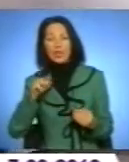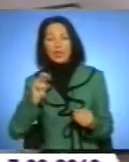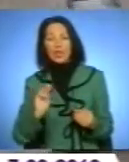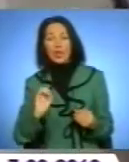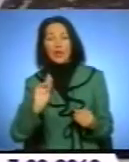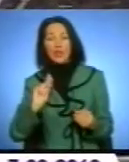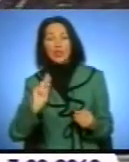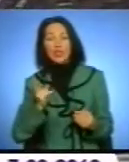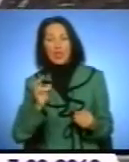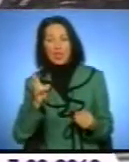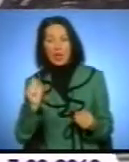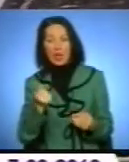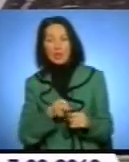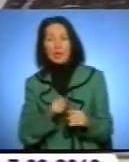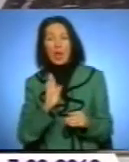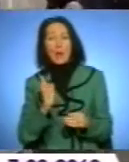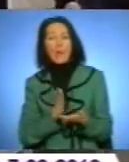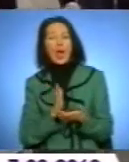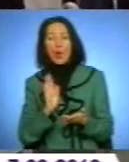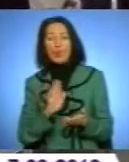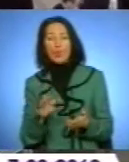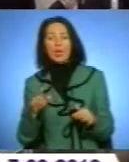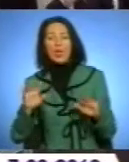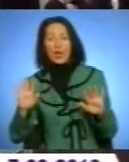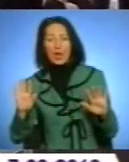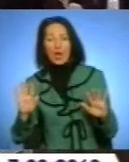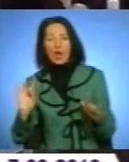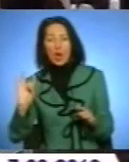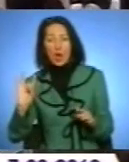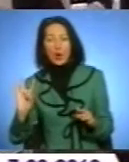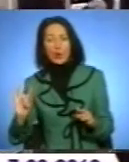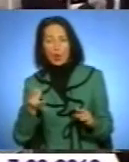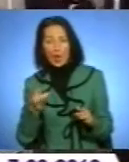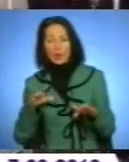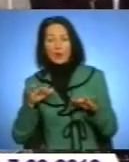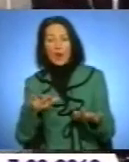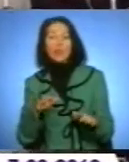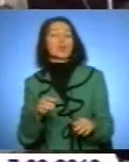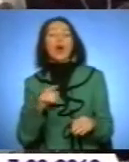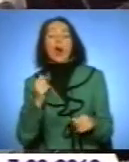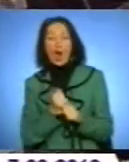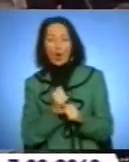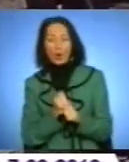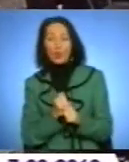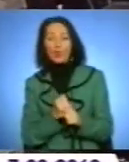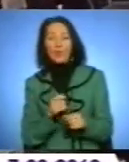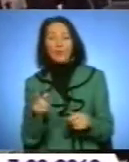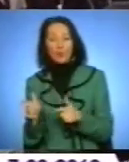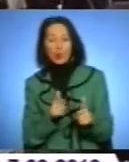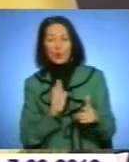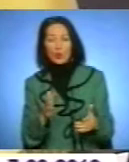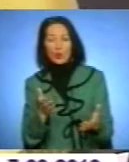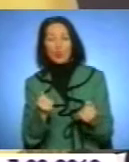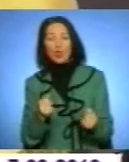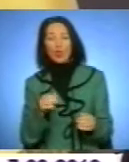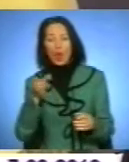бути не разова акція, а напружена робота з шанування пам'яті та спадку великого кобзаря. У підготовці братимуть участь вчені, освітяни та громадськість.